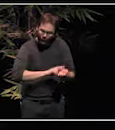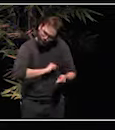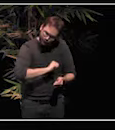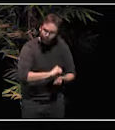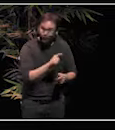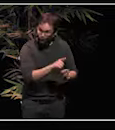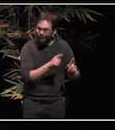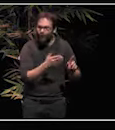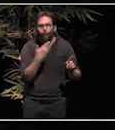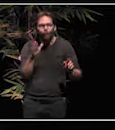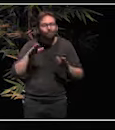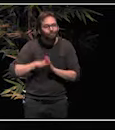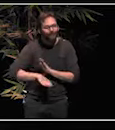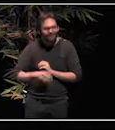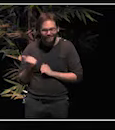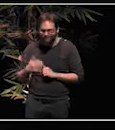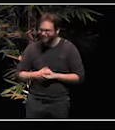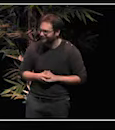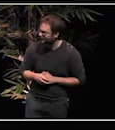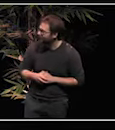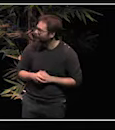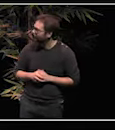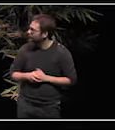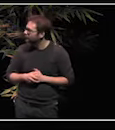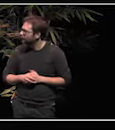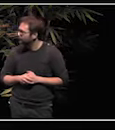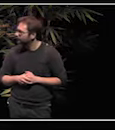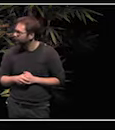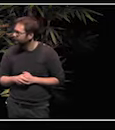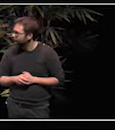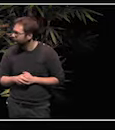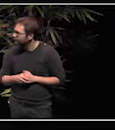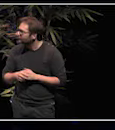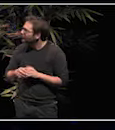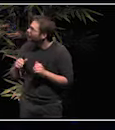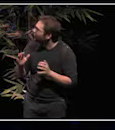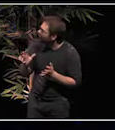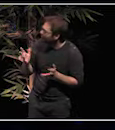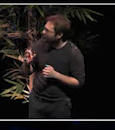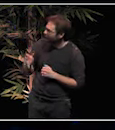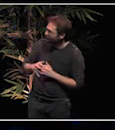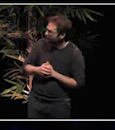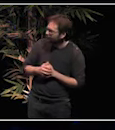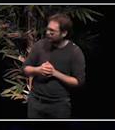contre, alors là je pensais qu'on allait peut-être pour la première fois et la seule fois qu'on...